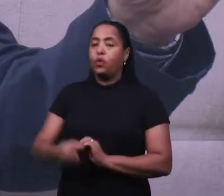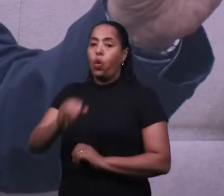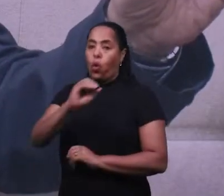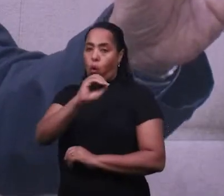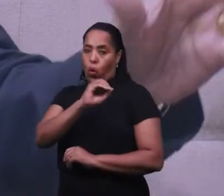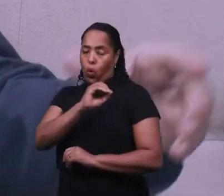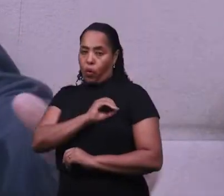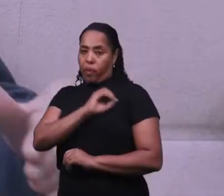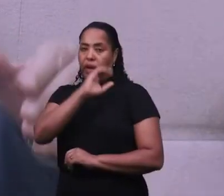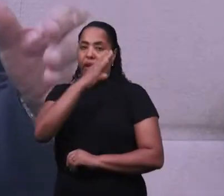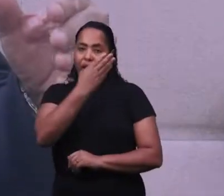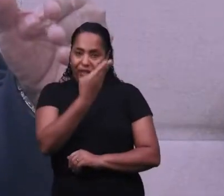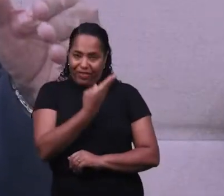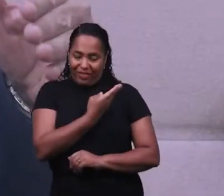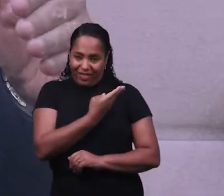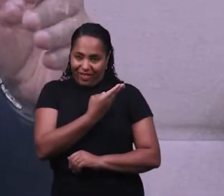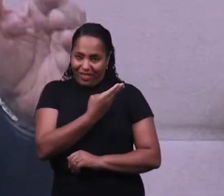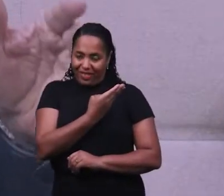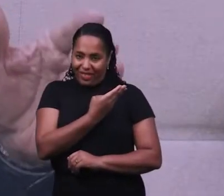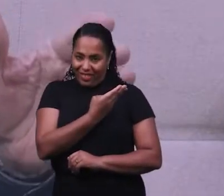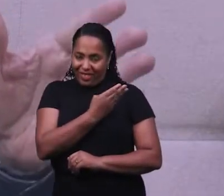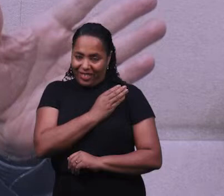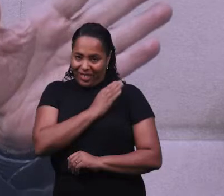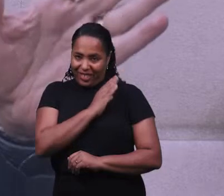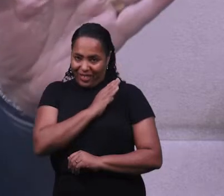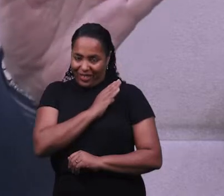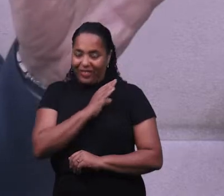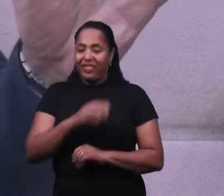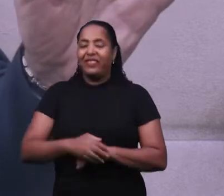cet homme, Obed-Édom,